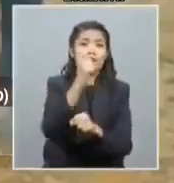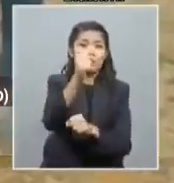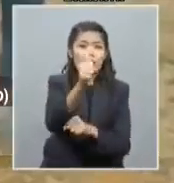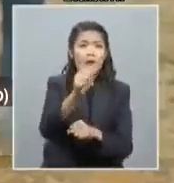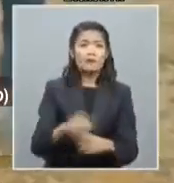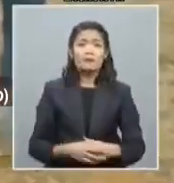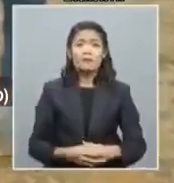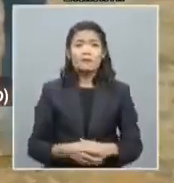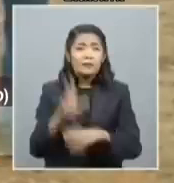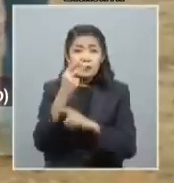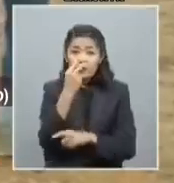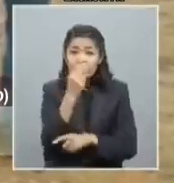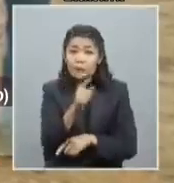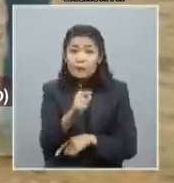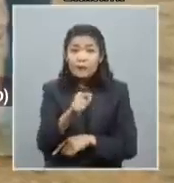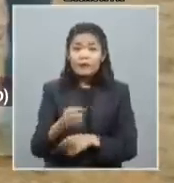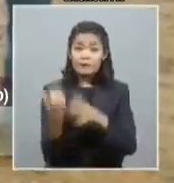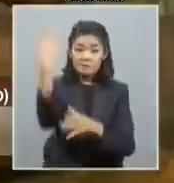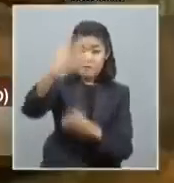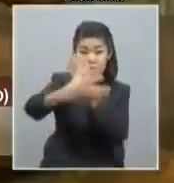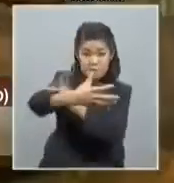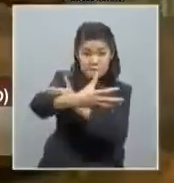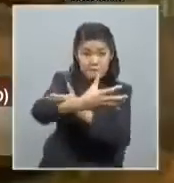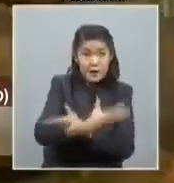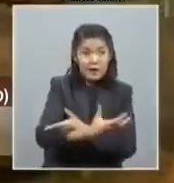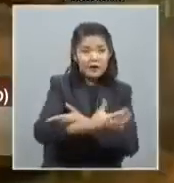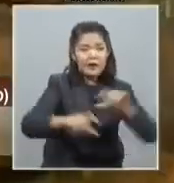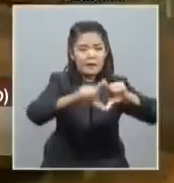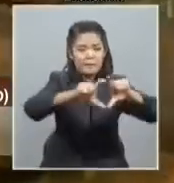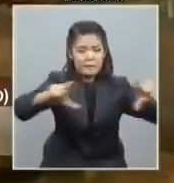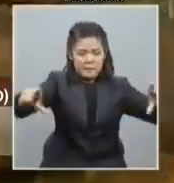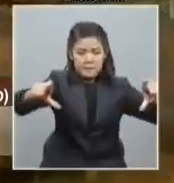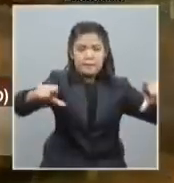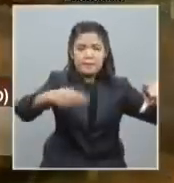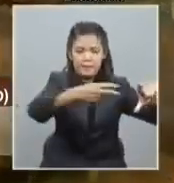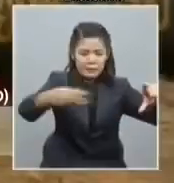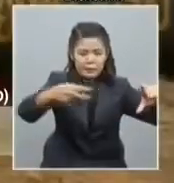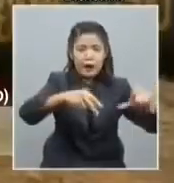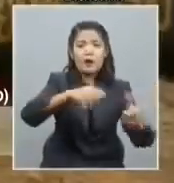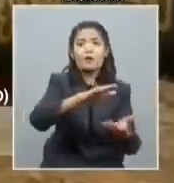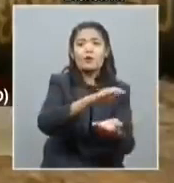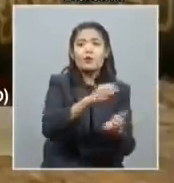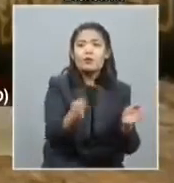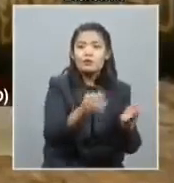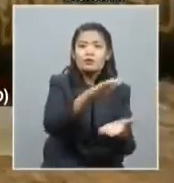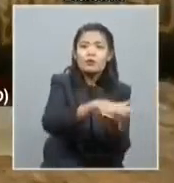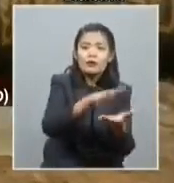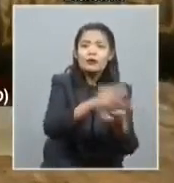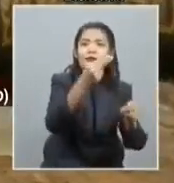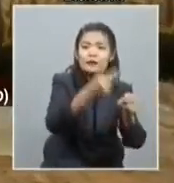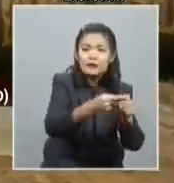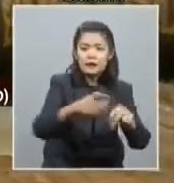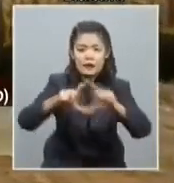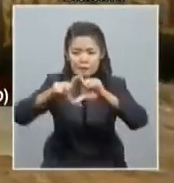ให้นี่ฮะนักข่าวดูว่าหลังจากตัดไม้นั้นแล้วเอามาทำป้ายโรงอาหารให้เด็กนักเรียนแล้วก็เอาไปทำเป็นป้ายชื่อโรงเรียนและป้